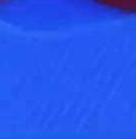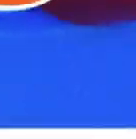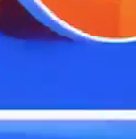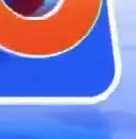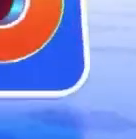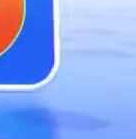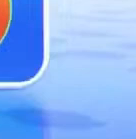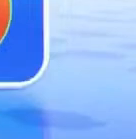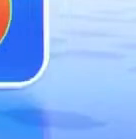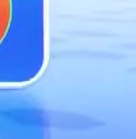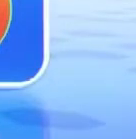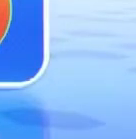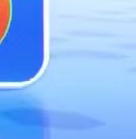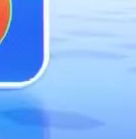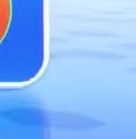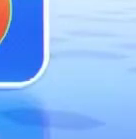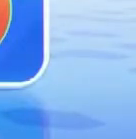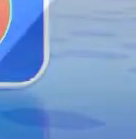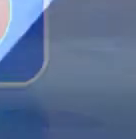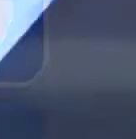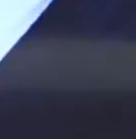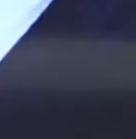Vilingi wa Mauvoo.